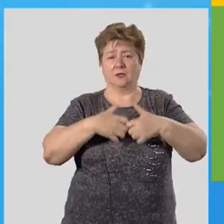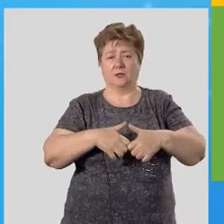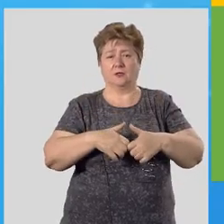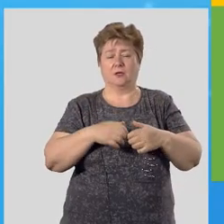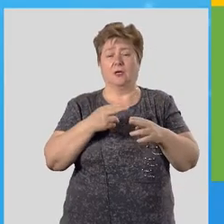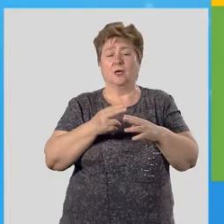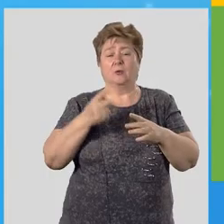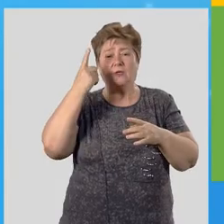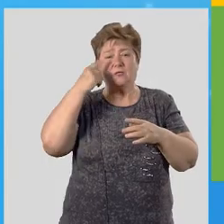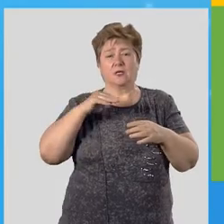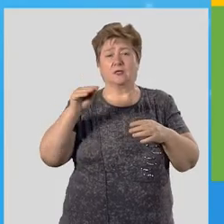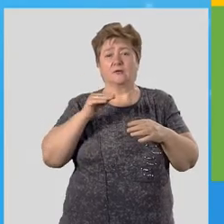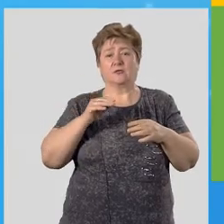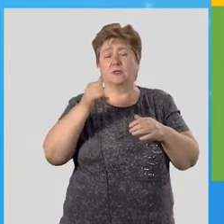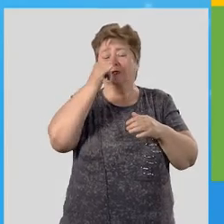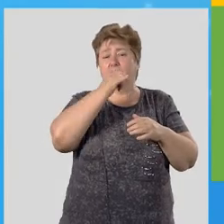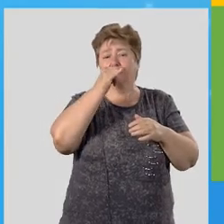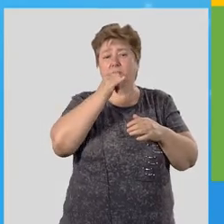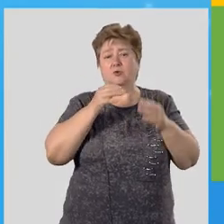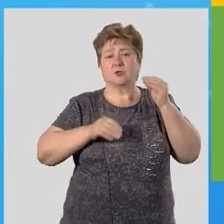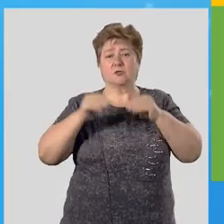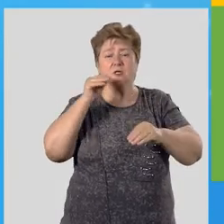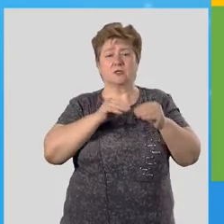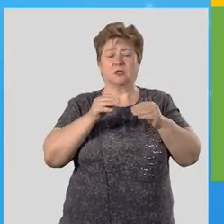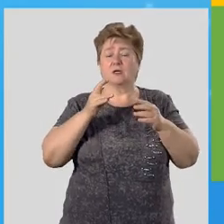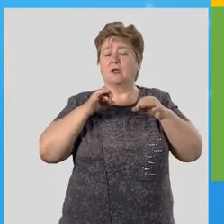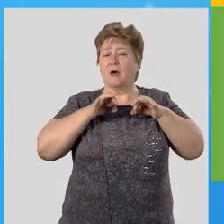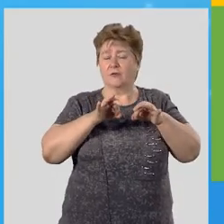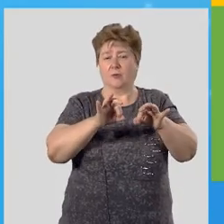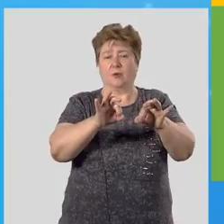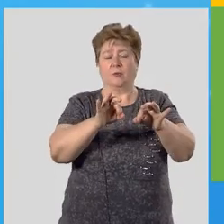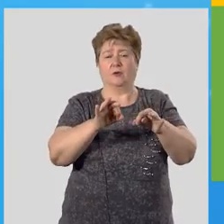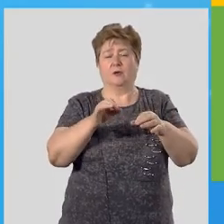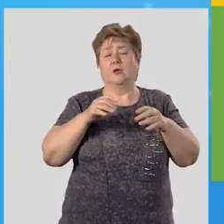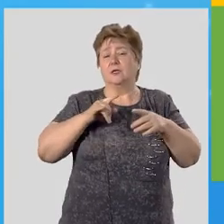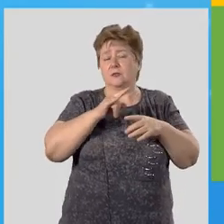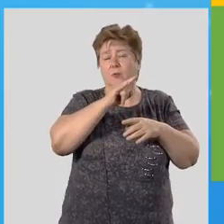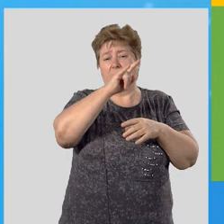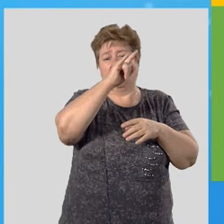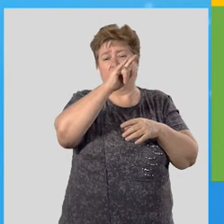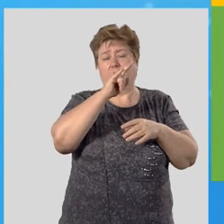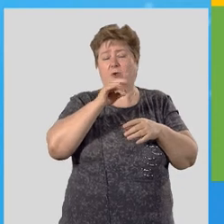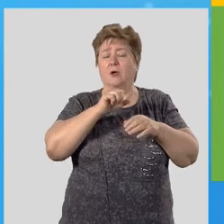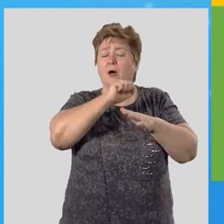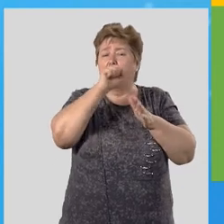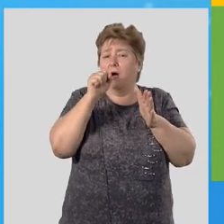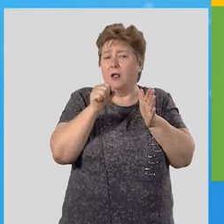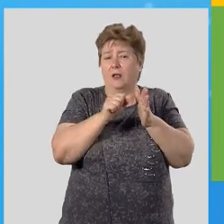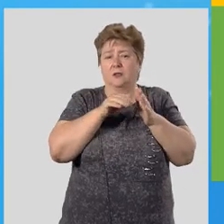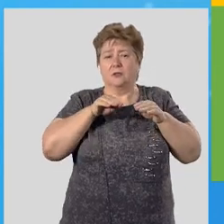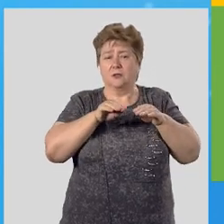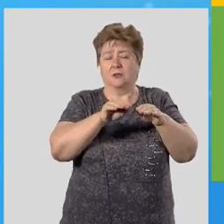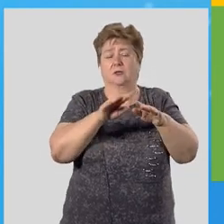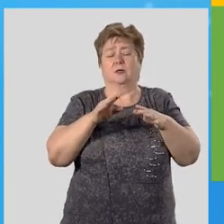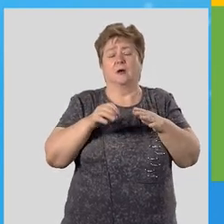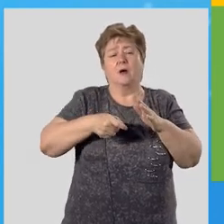Без знания физики невозможно создать ни автомобиль, ни самолет, ни холодильник,